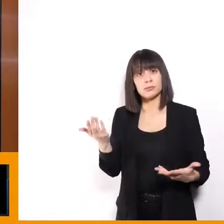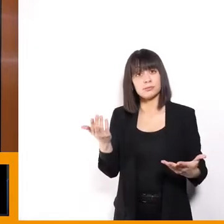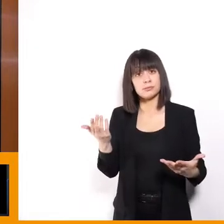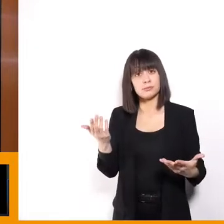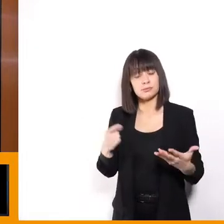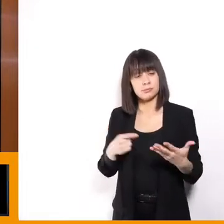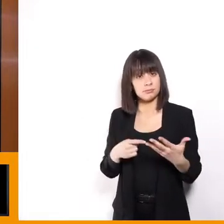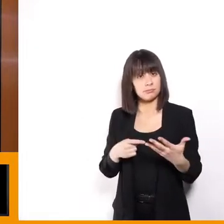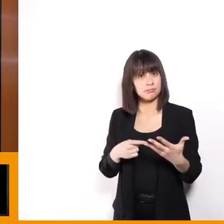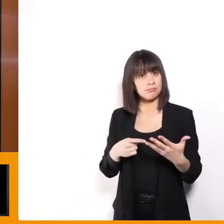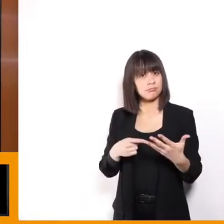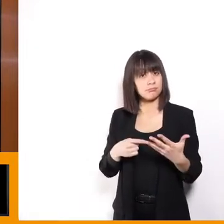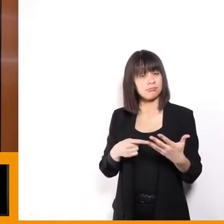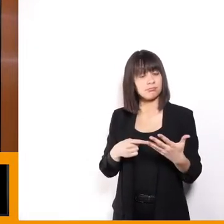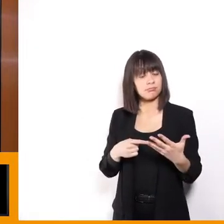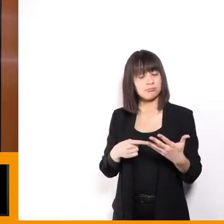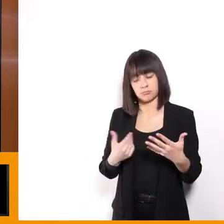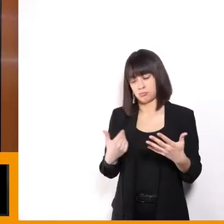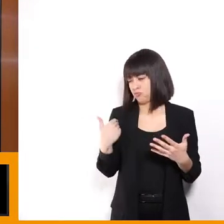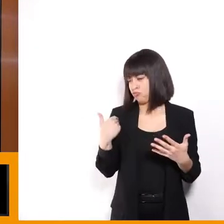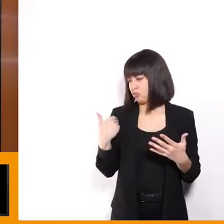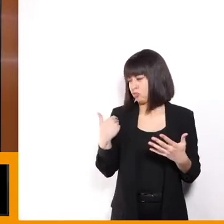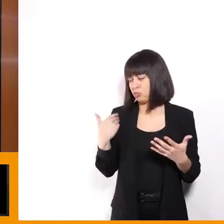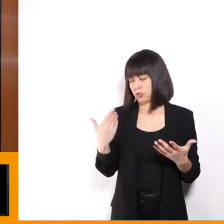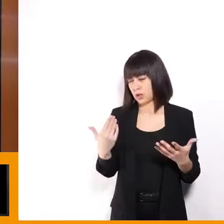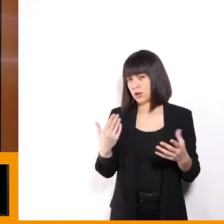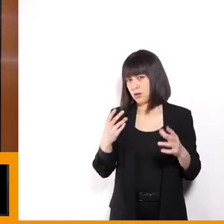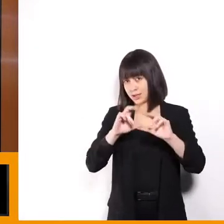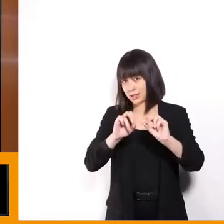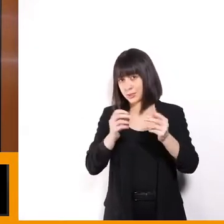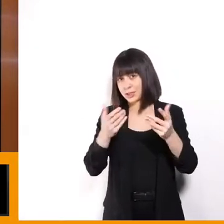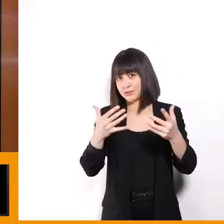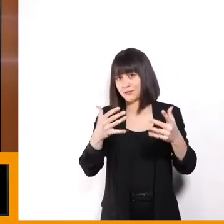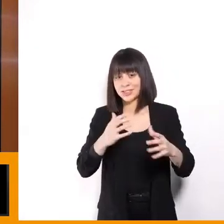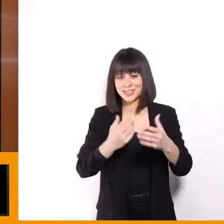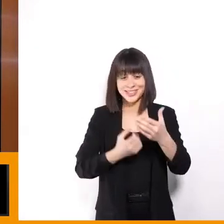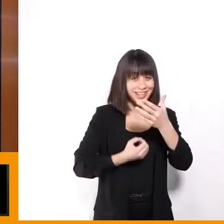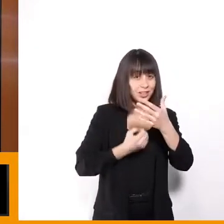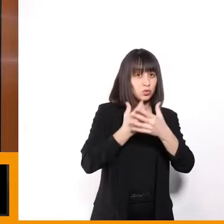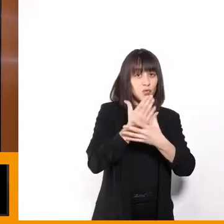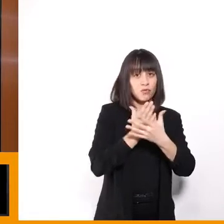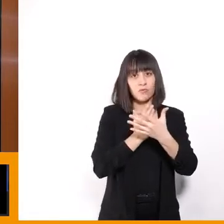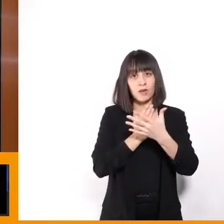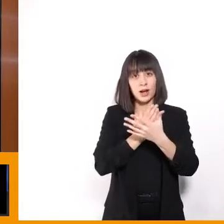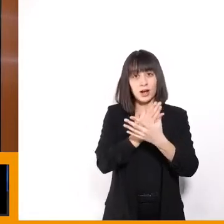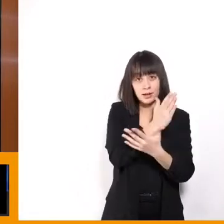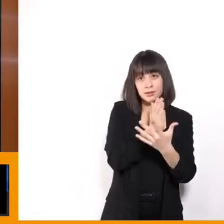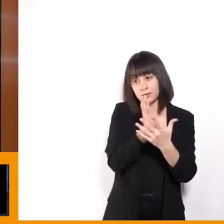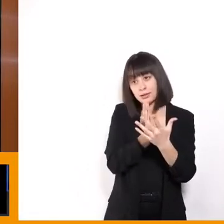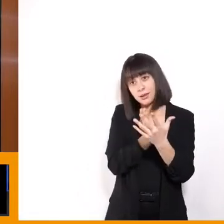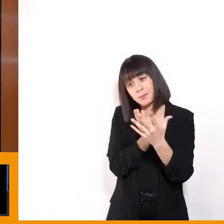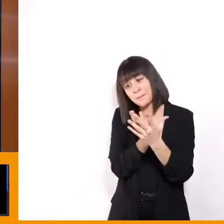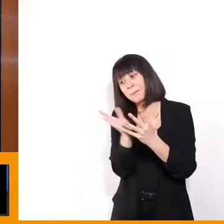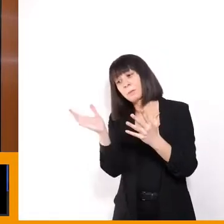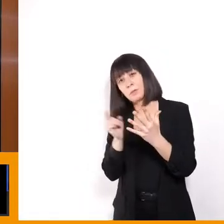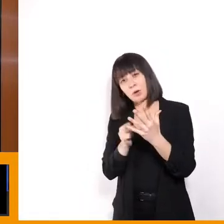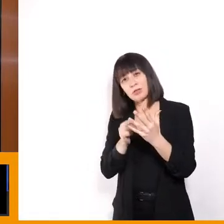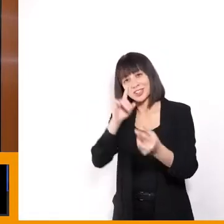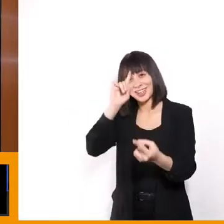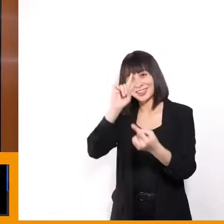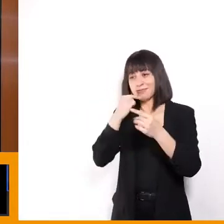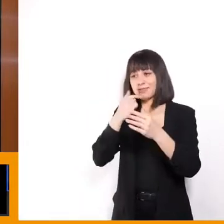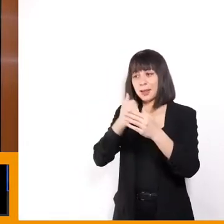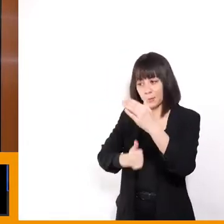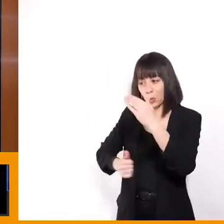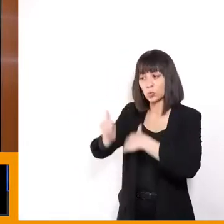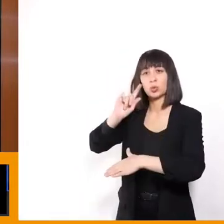donc on l'a expliqué tout à l'heure, mais c'est la création d'une nouvelle branche dédiée au financement de l'autonomie, quel que soit l'âge, l'état